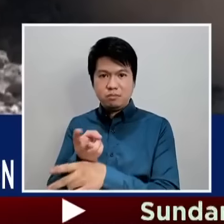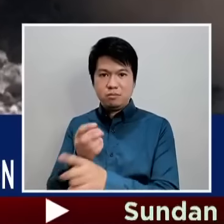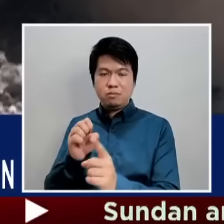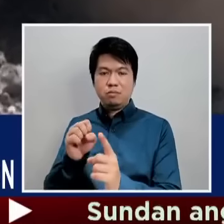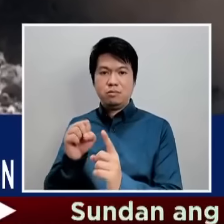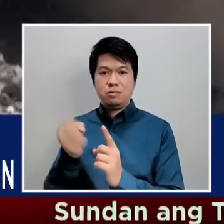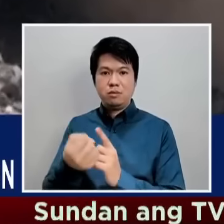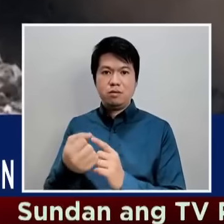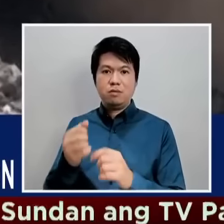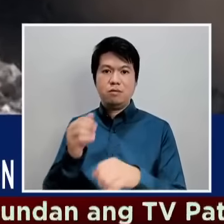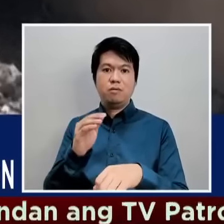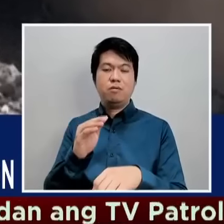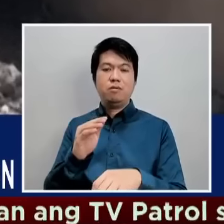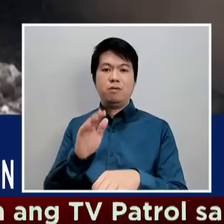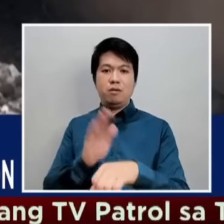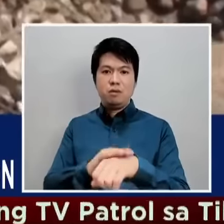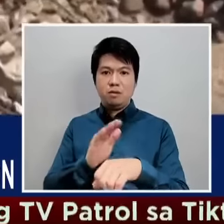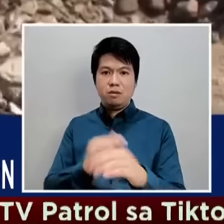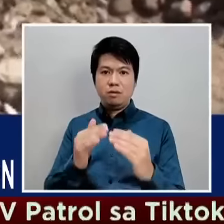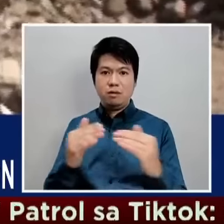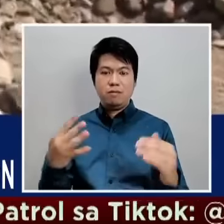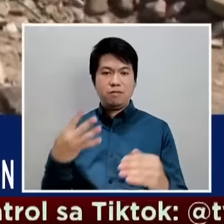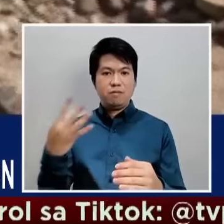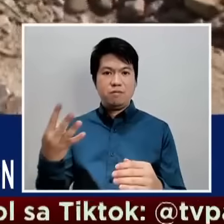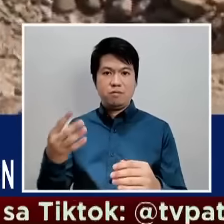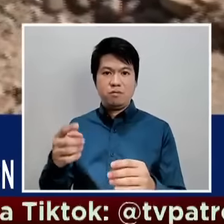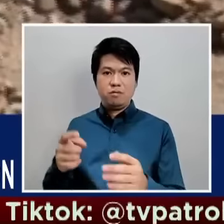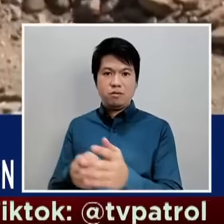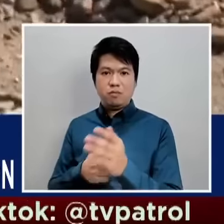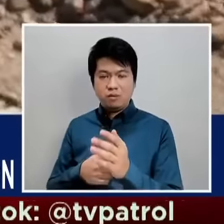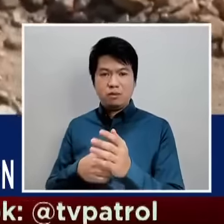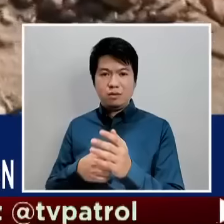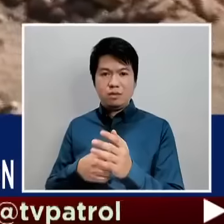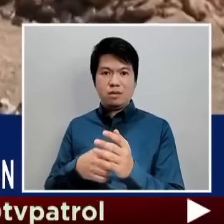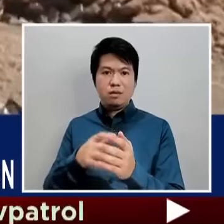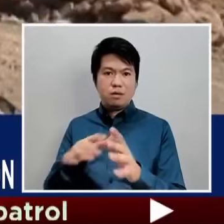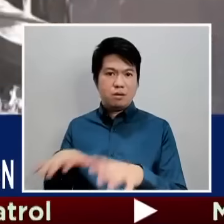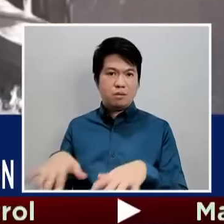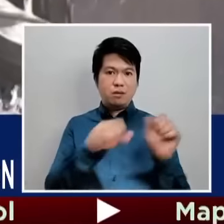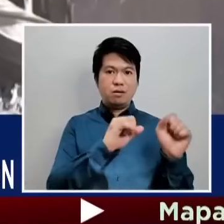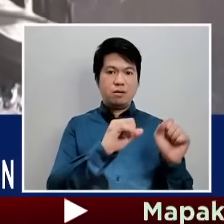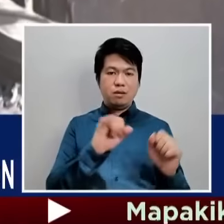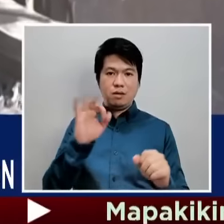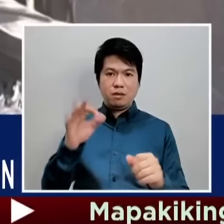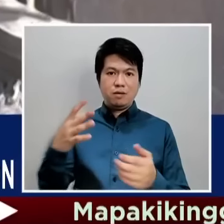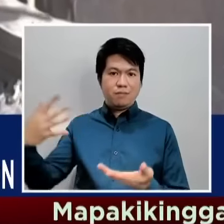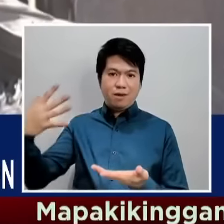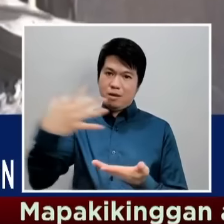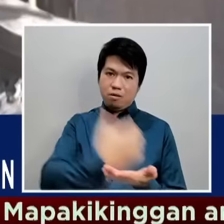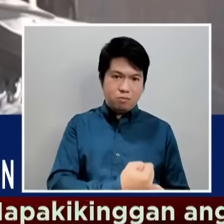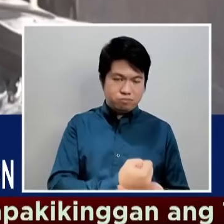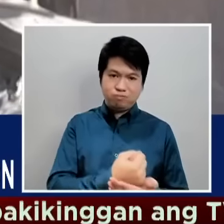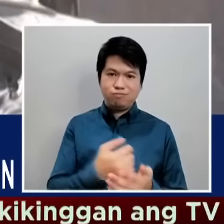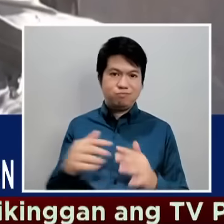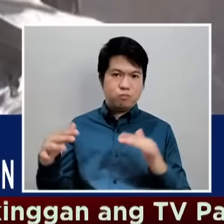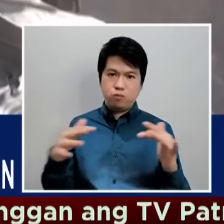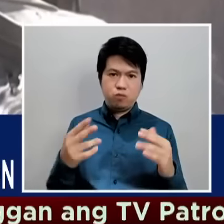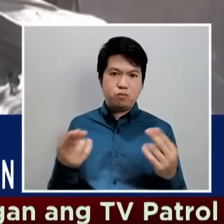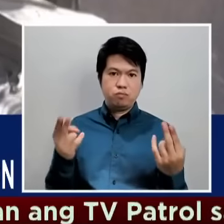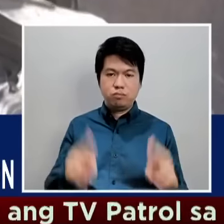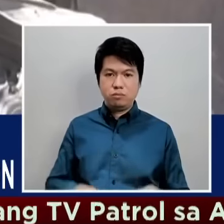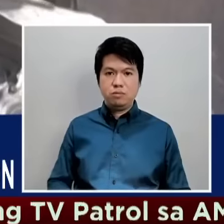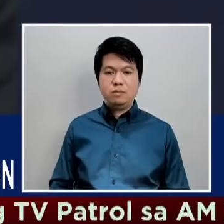o Mandatory Evacuation na idinideklara kapag may land invasion. We're seriously considering it,